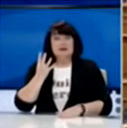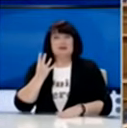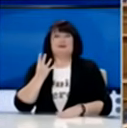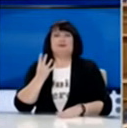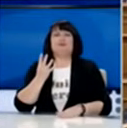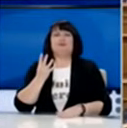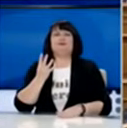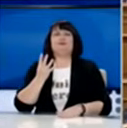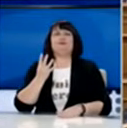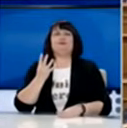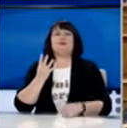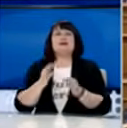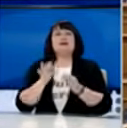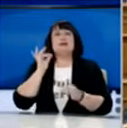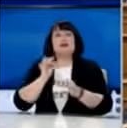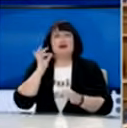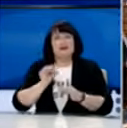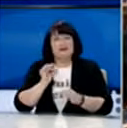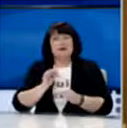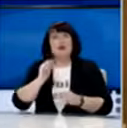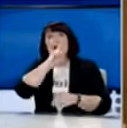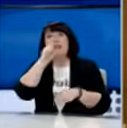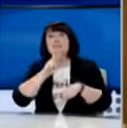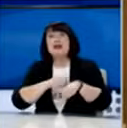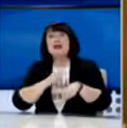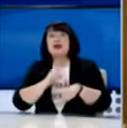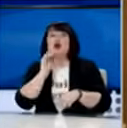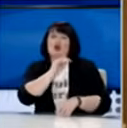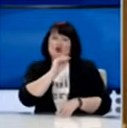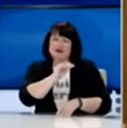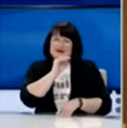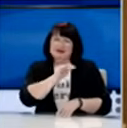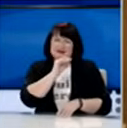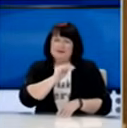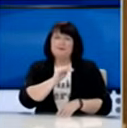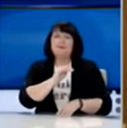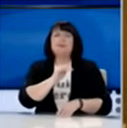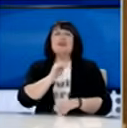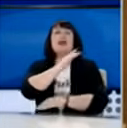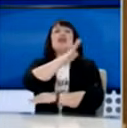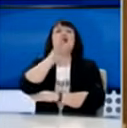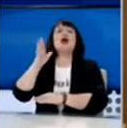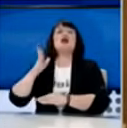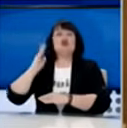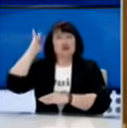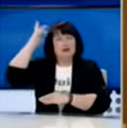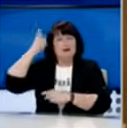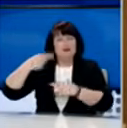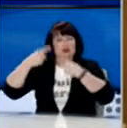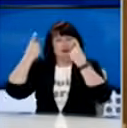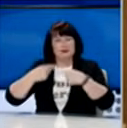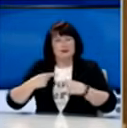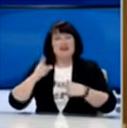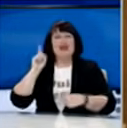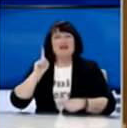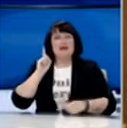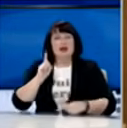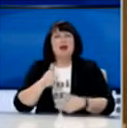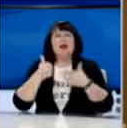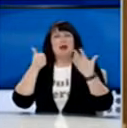Ενάτου του 2023, κύριε Πρωθυπουργέ, η πρώτη επίκαιρη ερώτησή μου προς εσάς για τη Δαδιά και τον Εύρο.